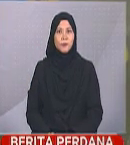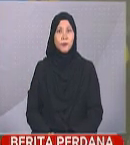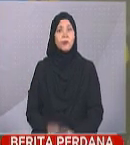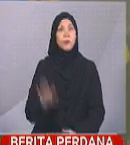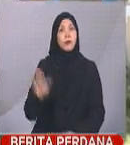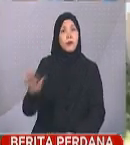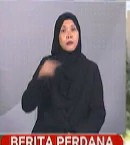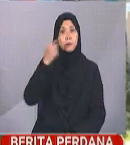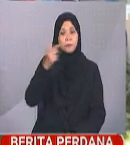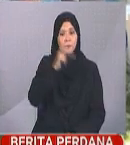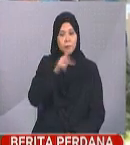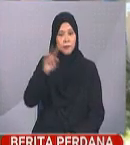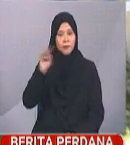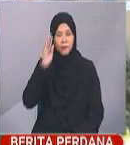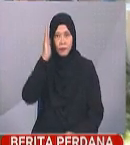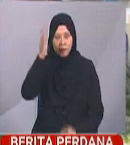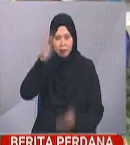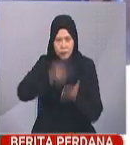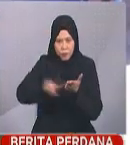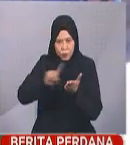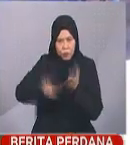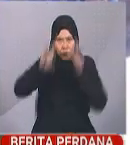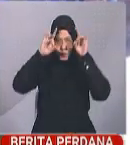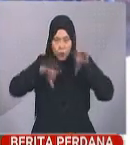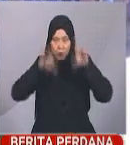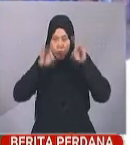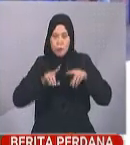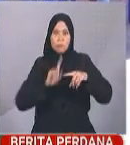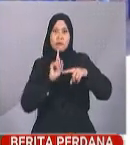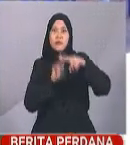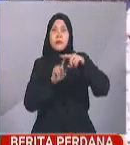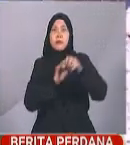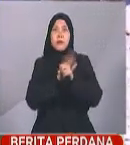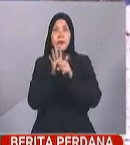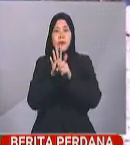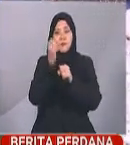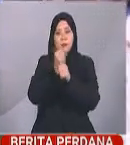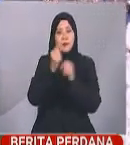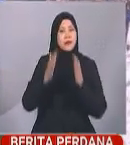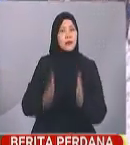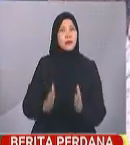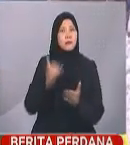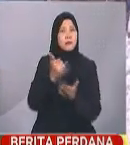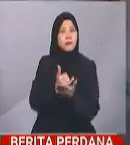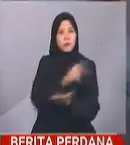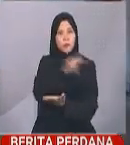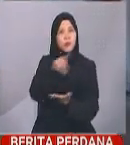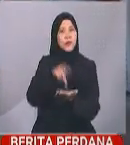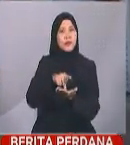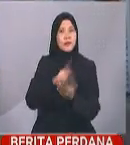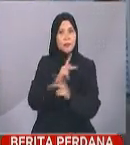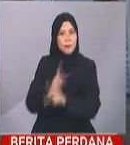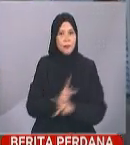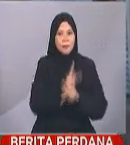Tambah beliau, KKM akan menjalankan ujian saringan COVID-19 kepada pekerja dan penghuni pusat jagaan warga emas secara berfasa.